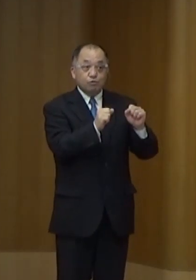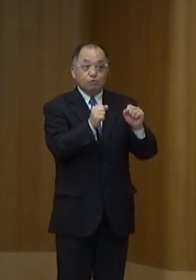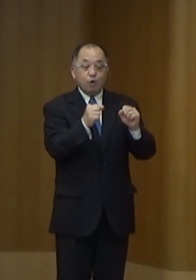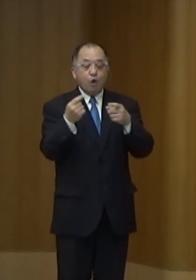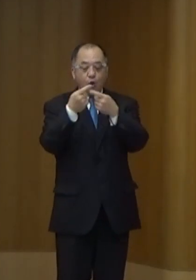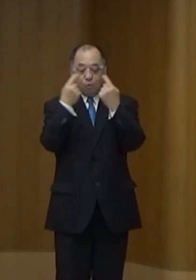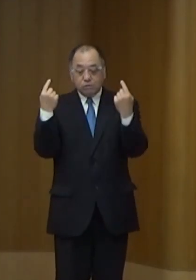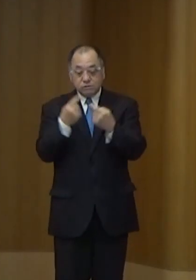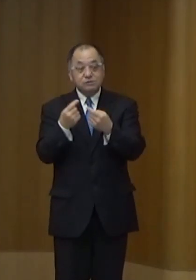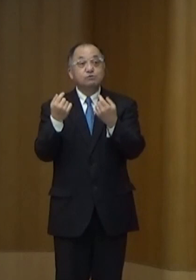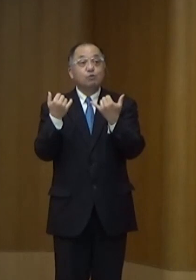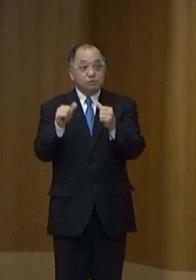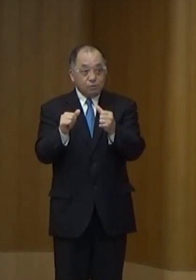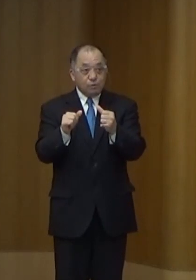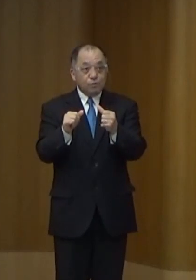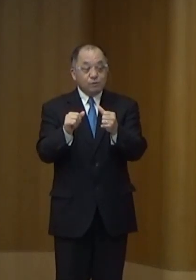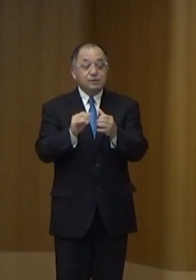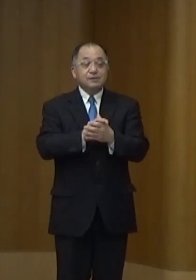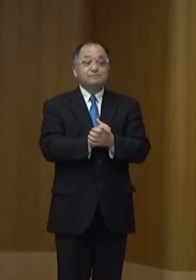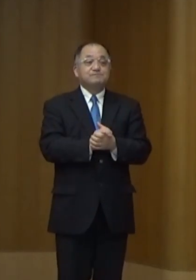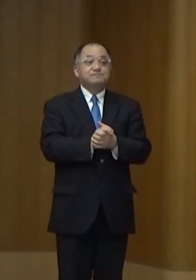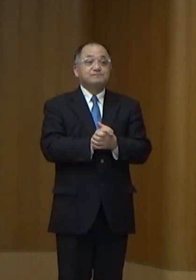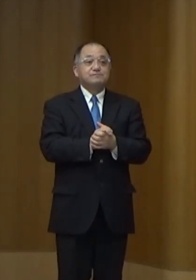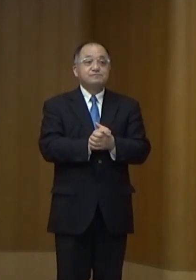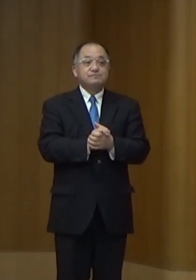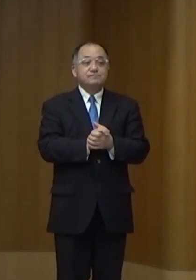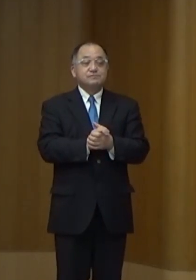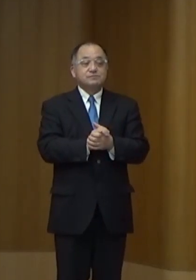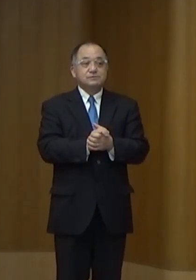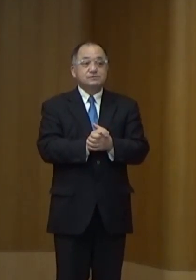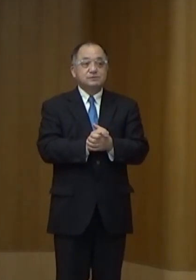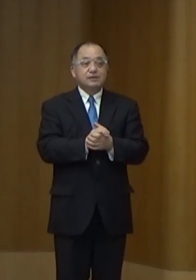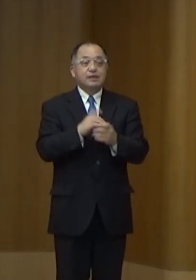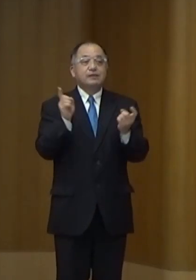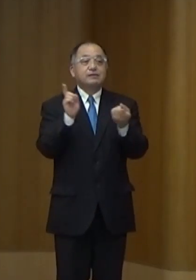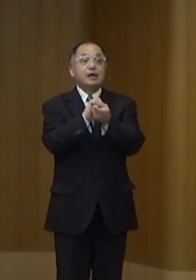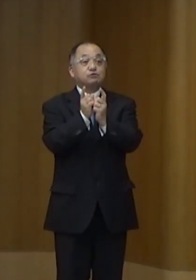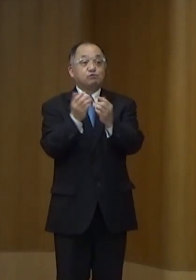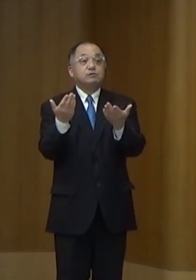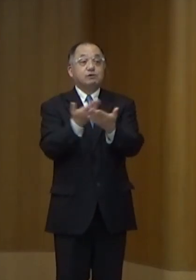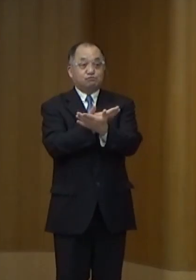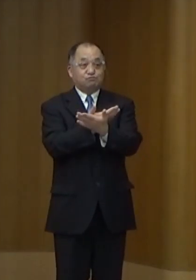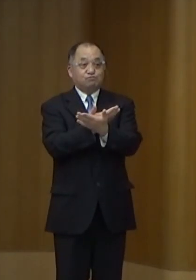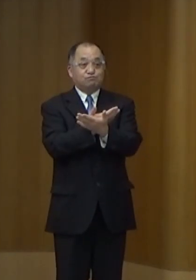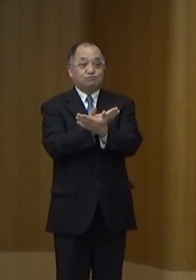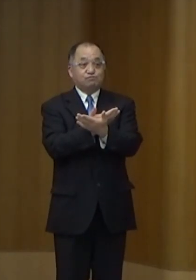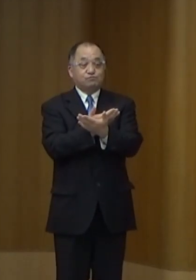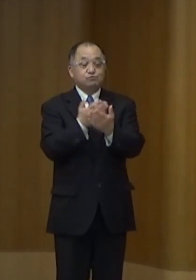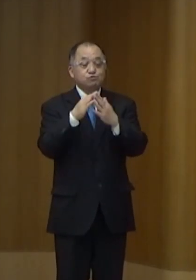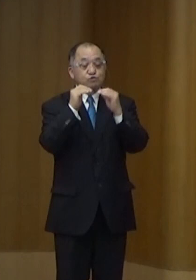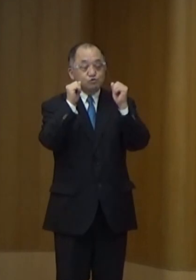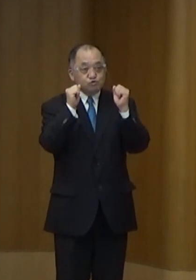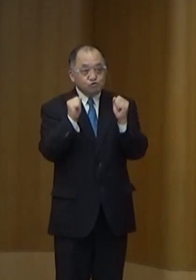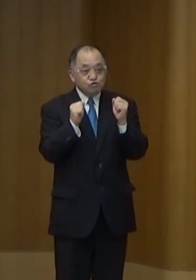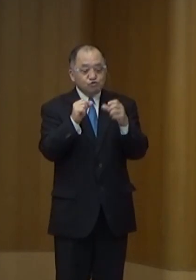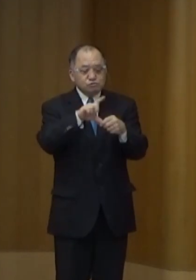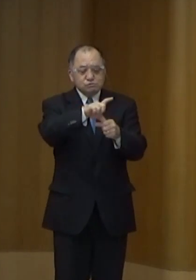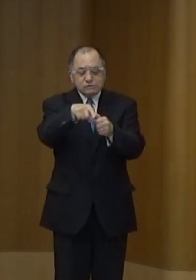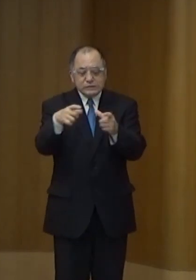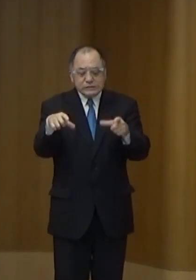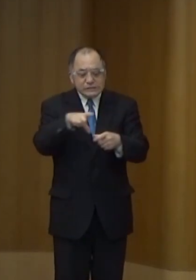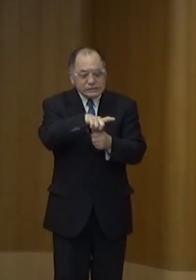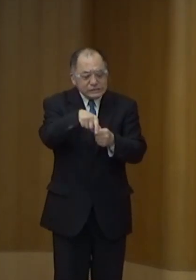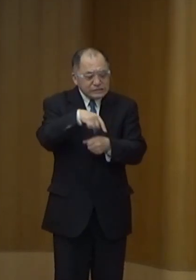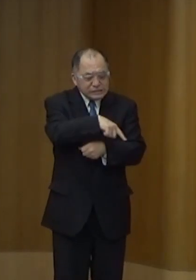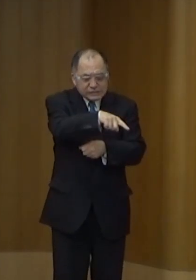の方によるところ、個人の方が対象になります。お住まいの区域内の旅行